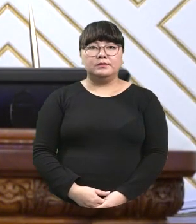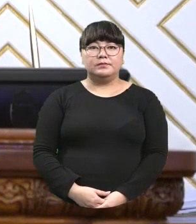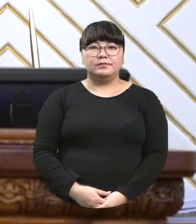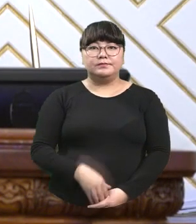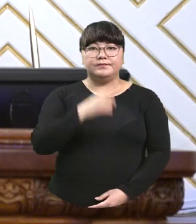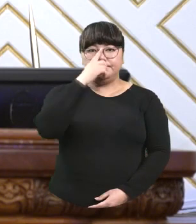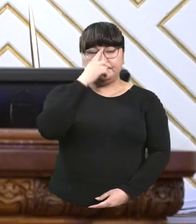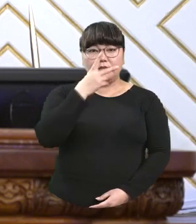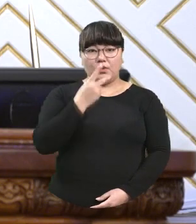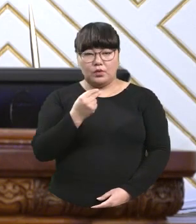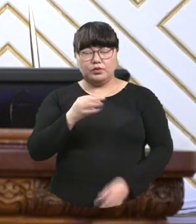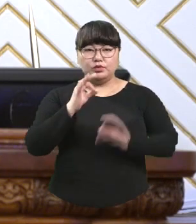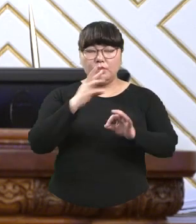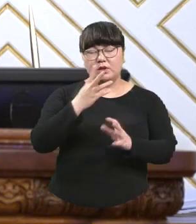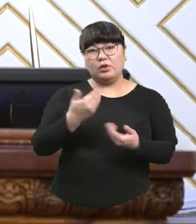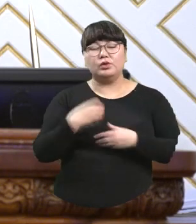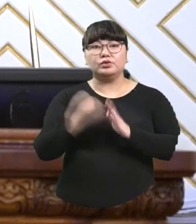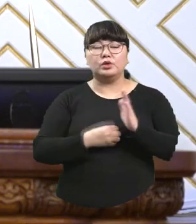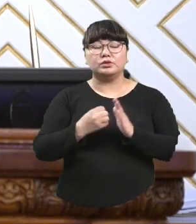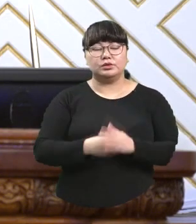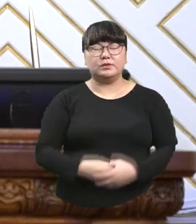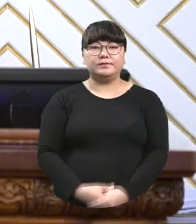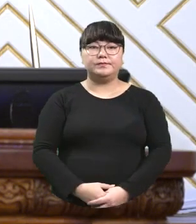Өөрөө мэдээлэл хэрэгрээ, үнэн зөвхөн аль нэг нь мэдээлж явах хэрэгтэй юм байна.